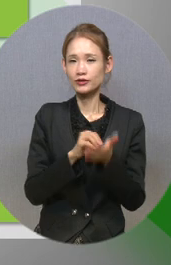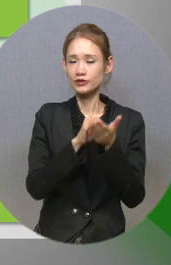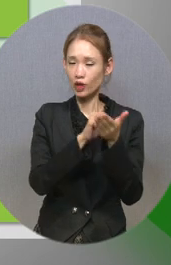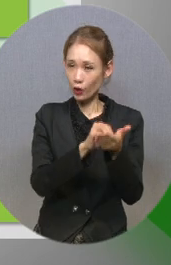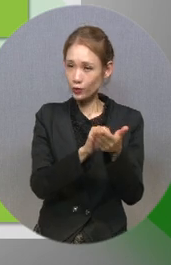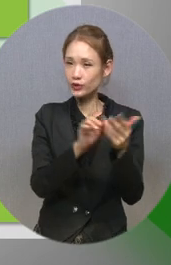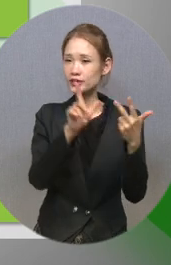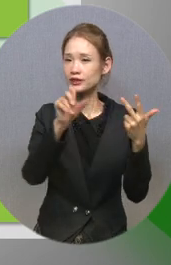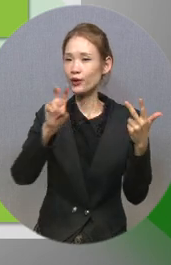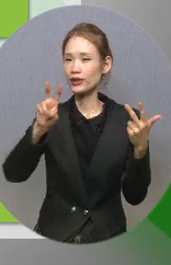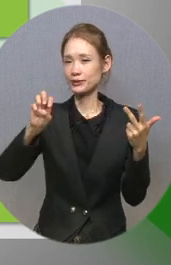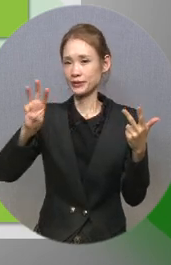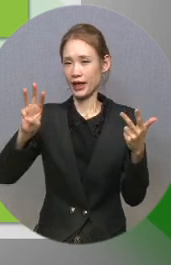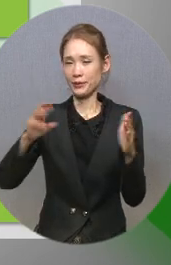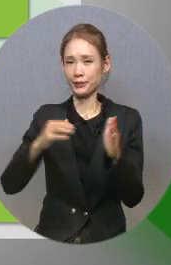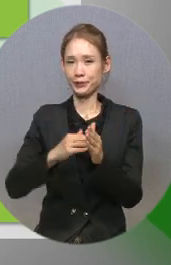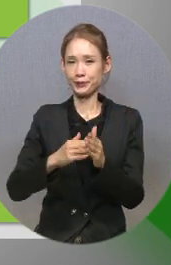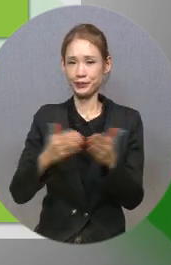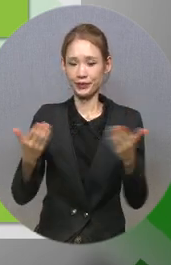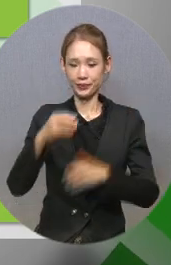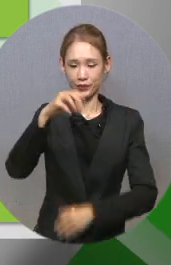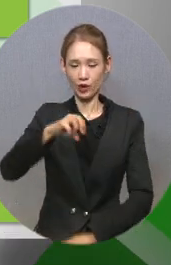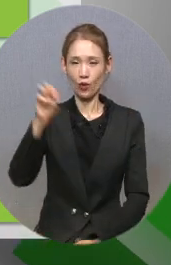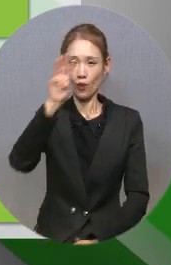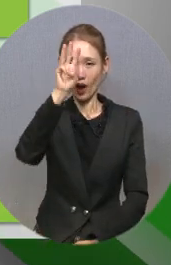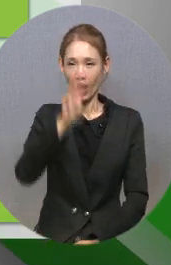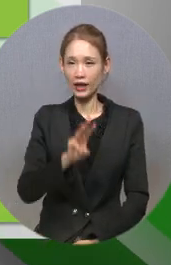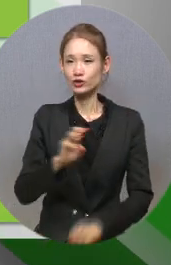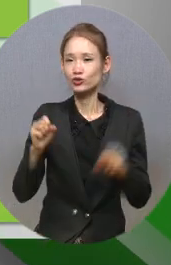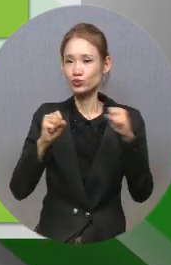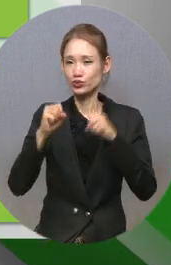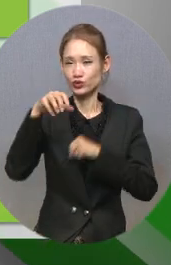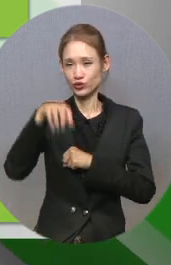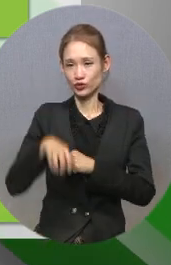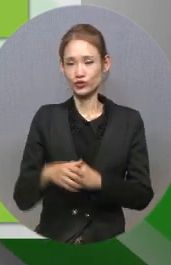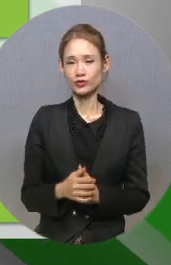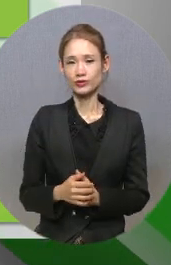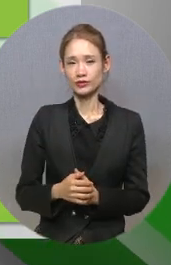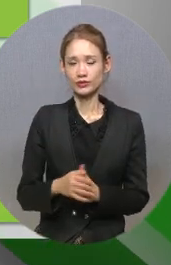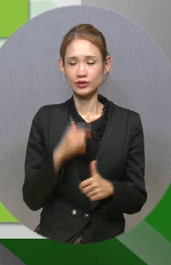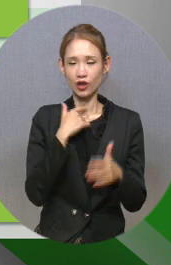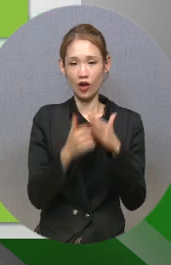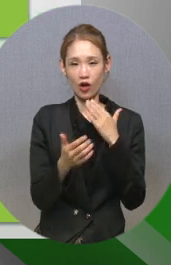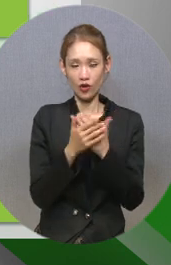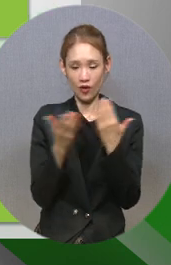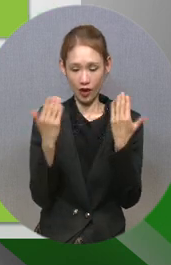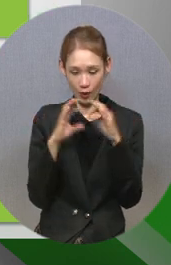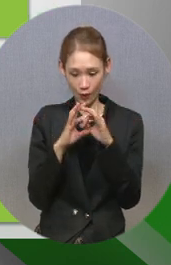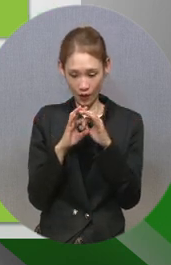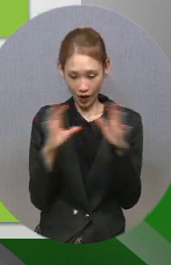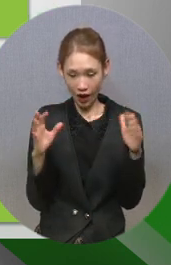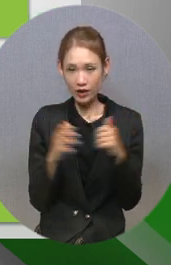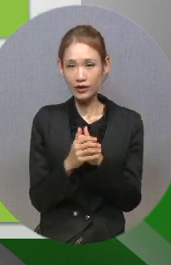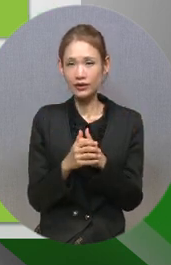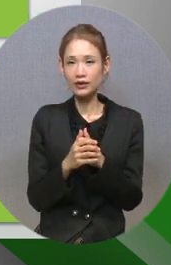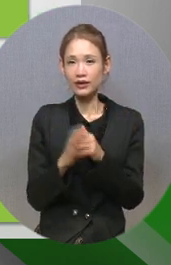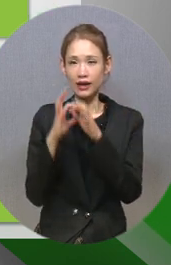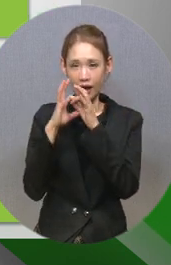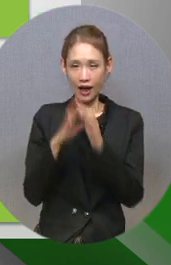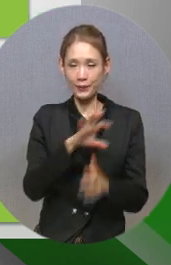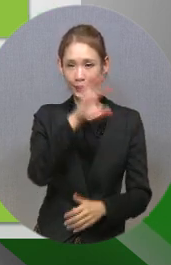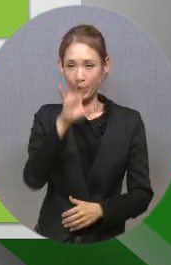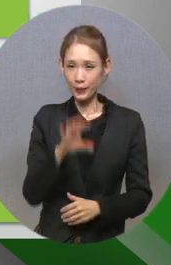7월 23일까지며 근무지는 광주광역시 북구입니다. 경력과 학력은 무관하며 상용직을